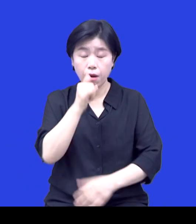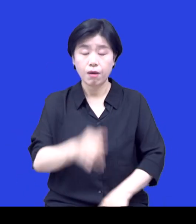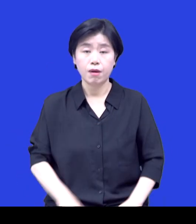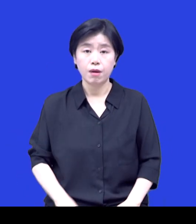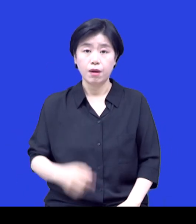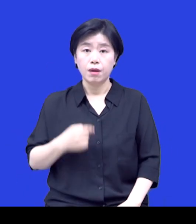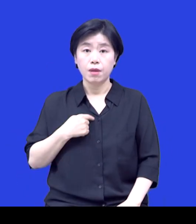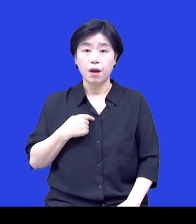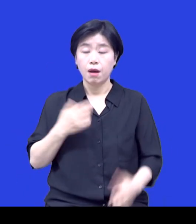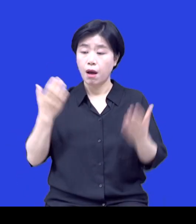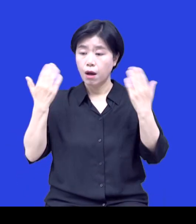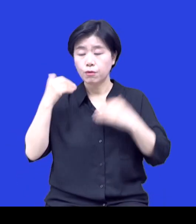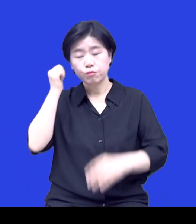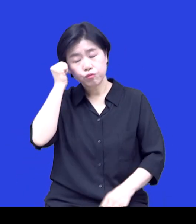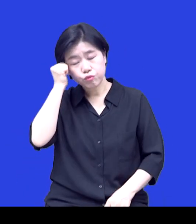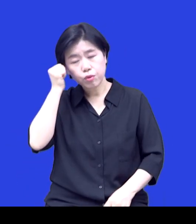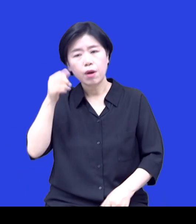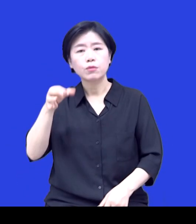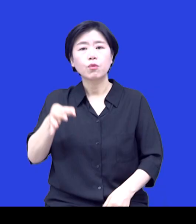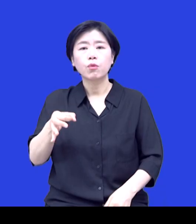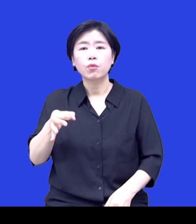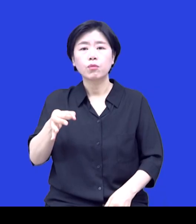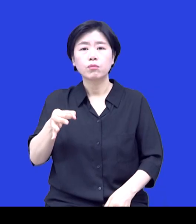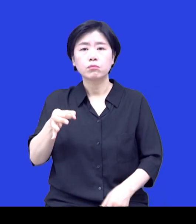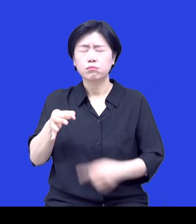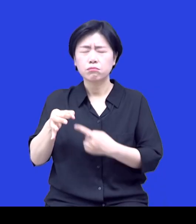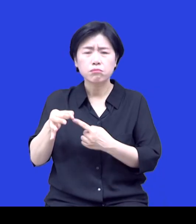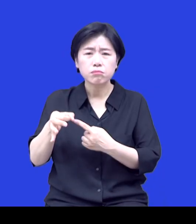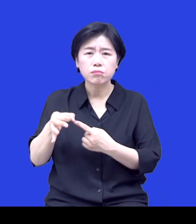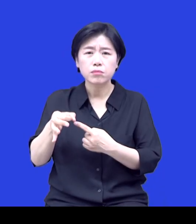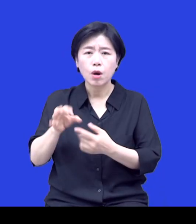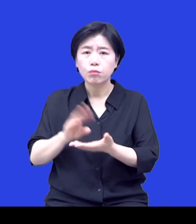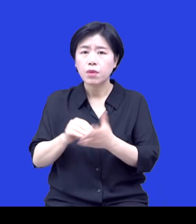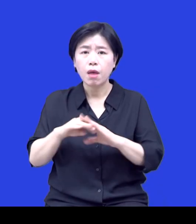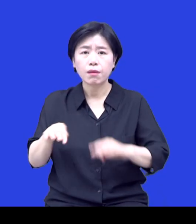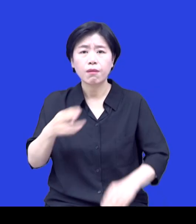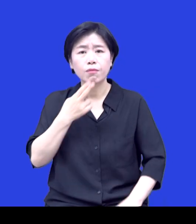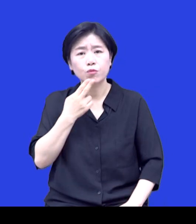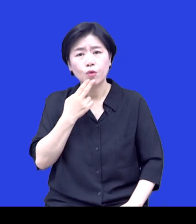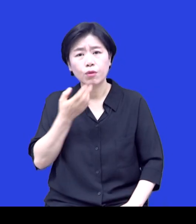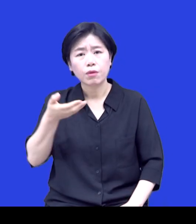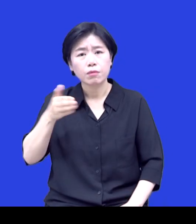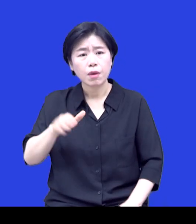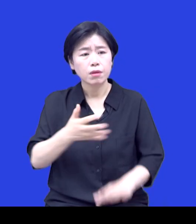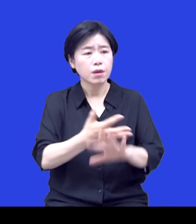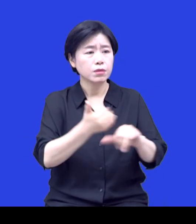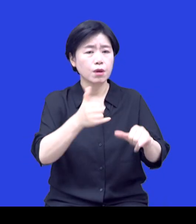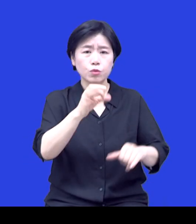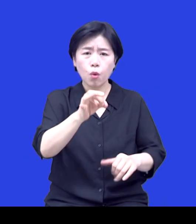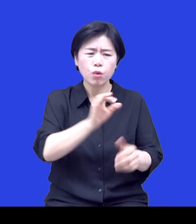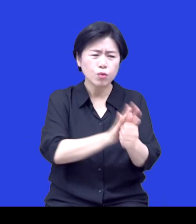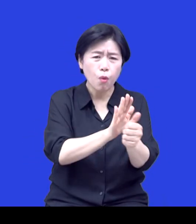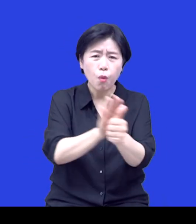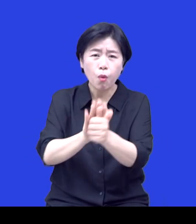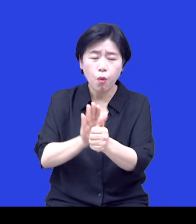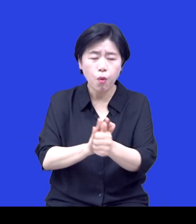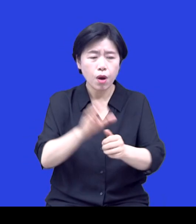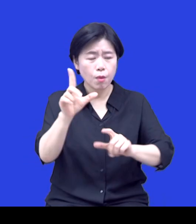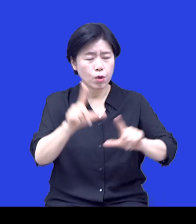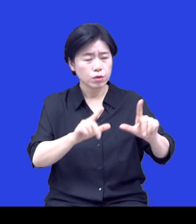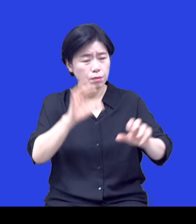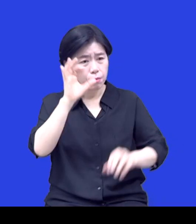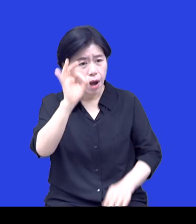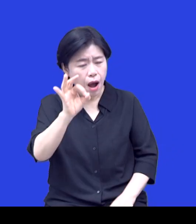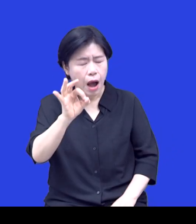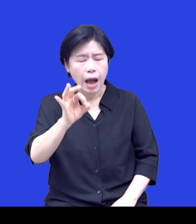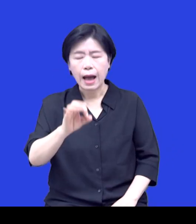없는데 예. 다 도와주고 그래서 맨날 우리가 뒤에서 가슴 우리 아버지 정말